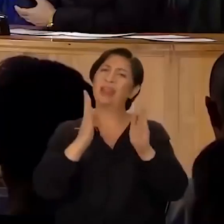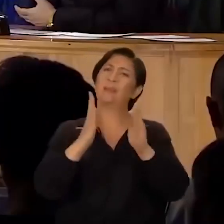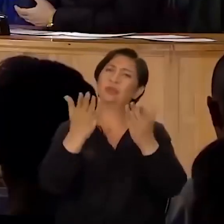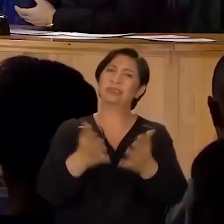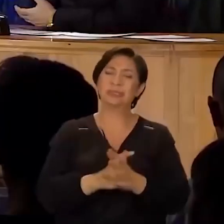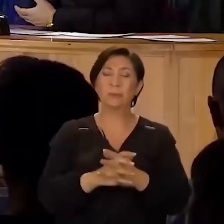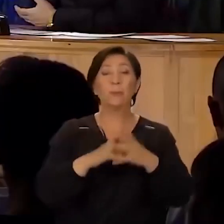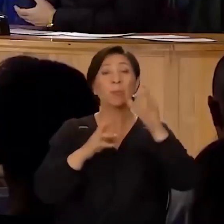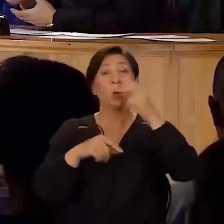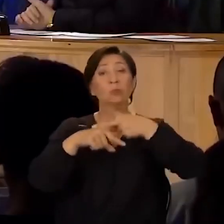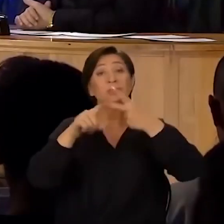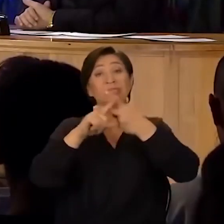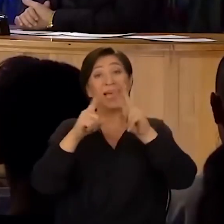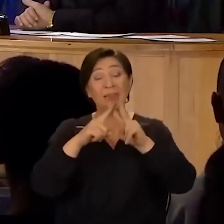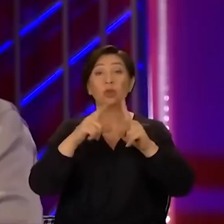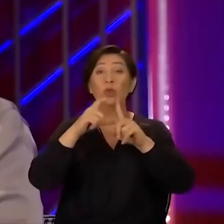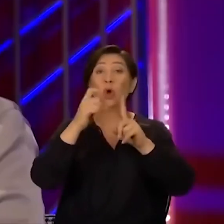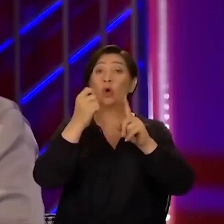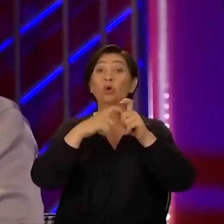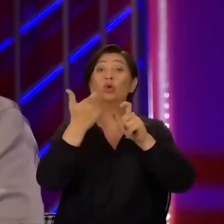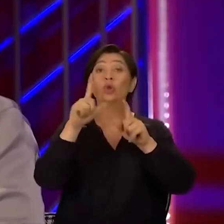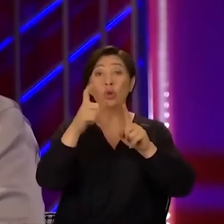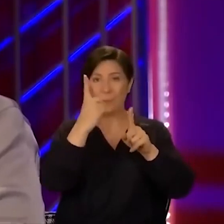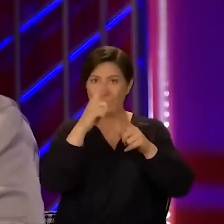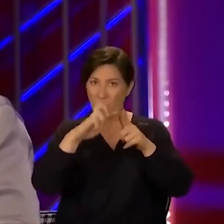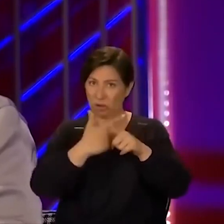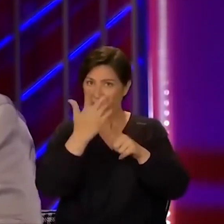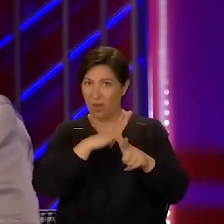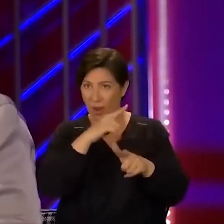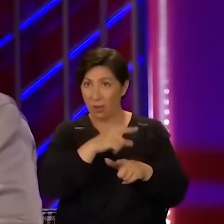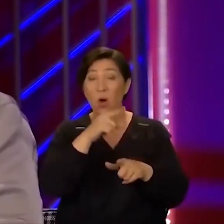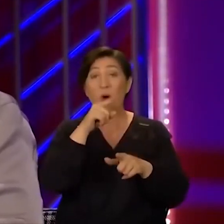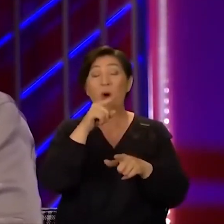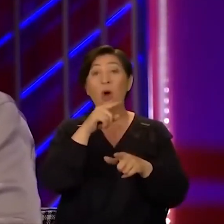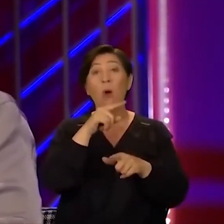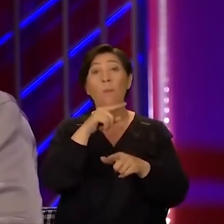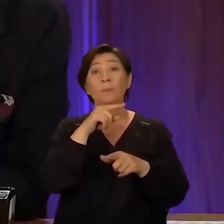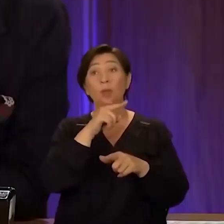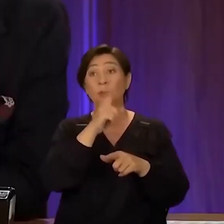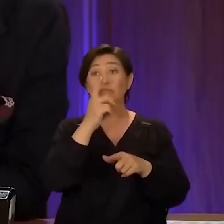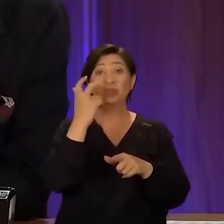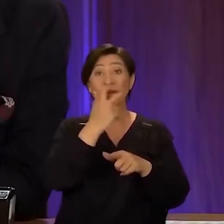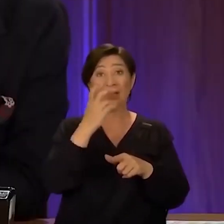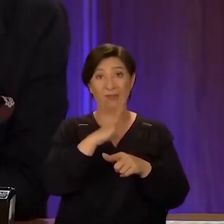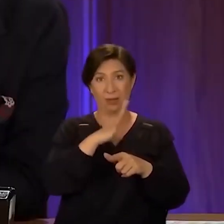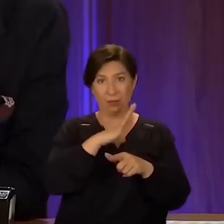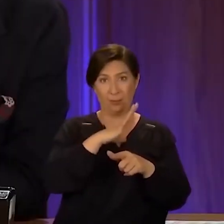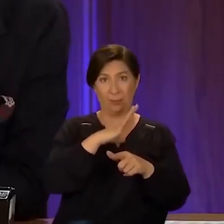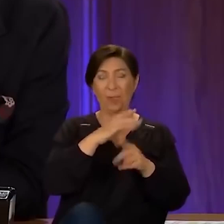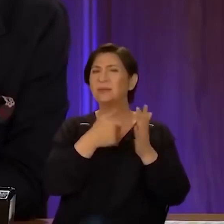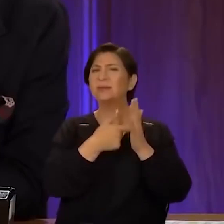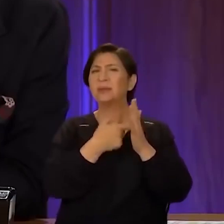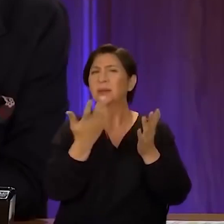görmeye devam edeceğiz Peki o zaman da oğluyla bir proje var Evet şu evrakında bir bir orada bir şarkım var